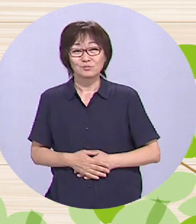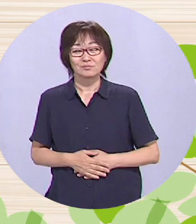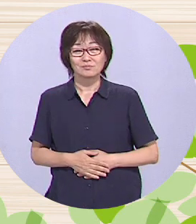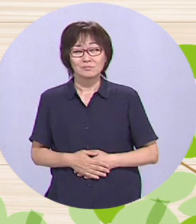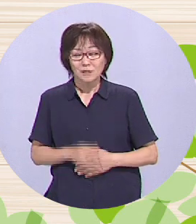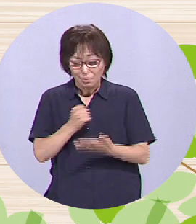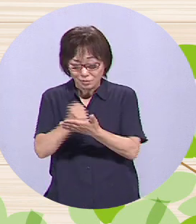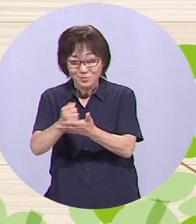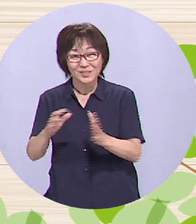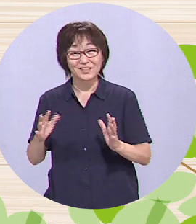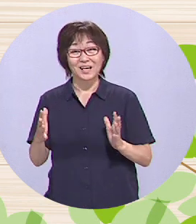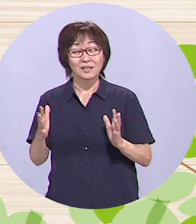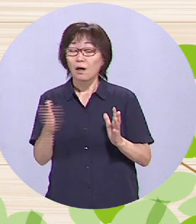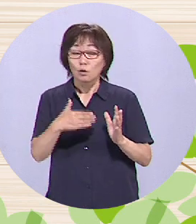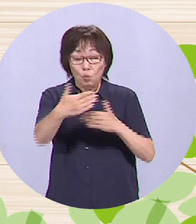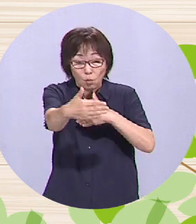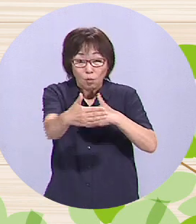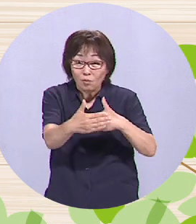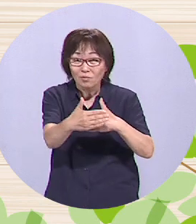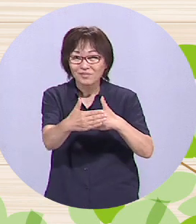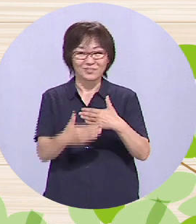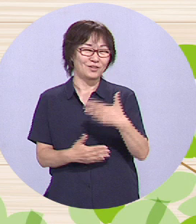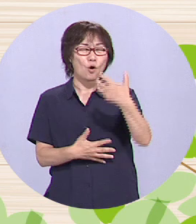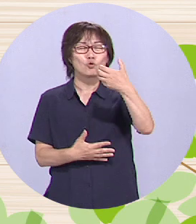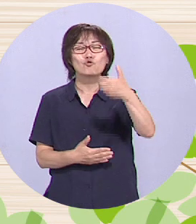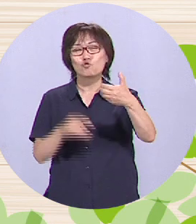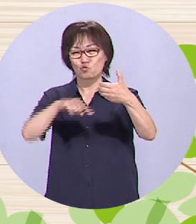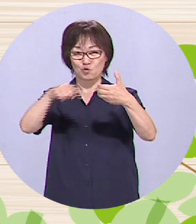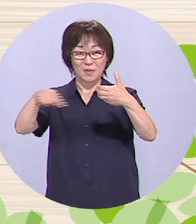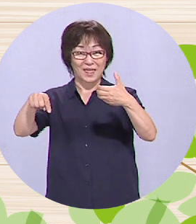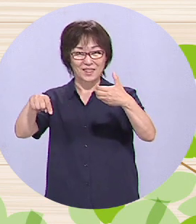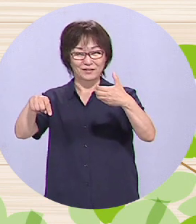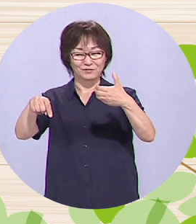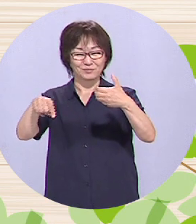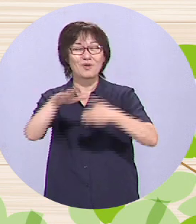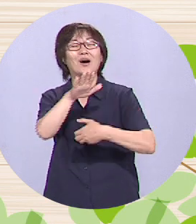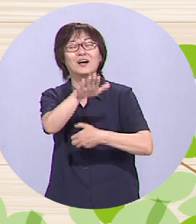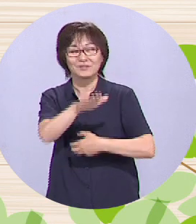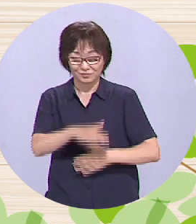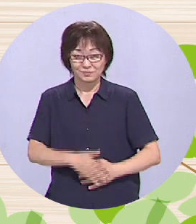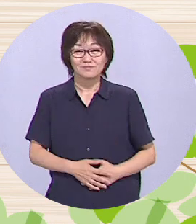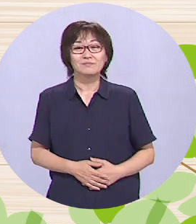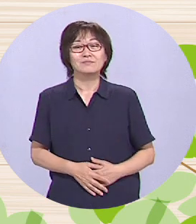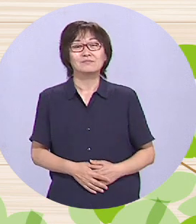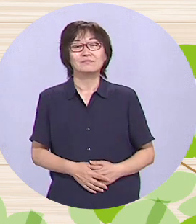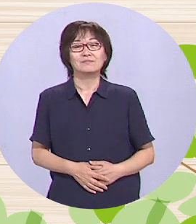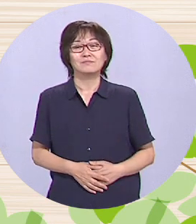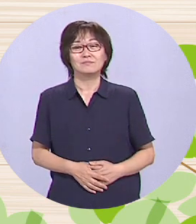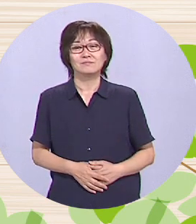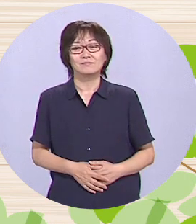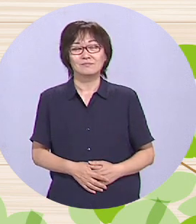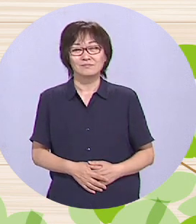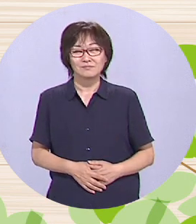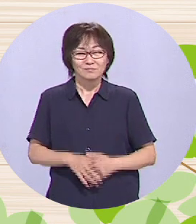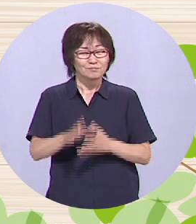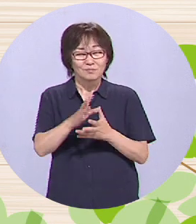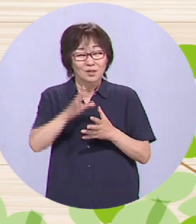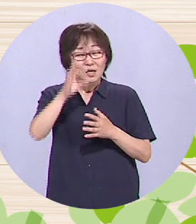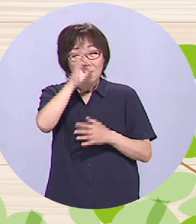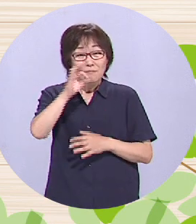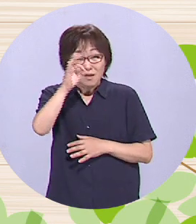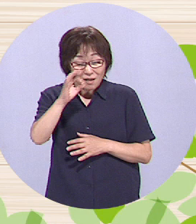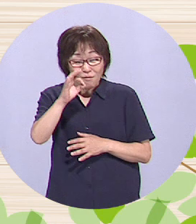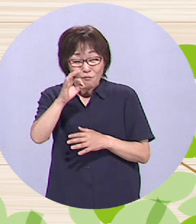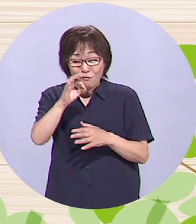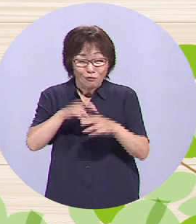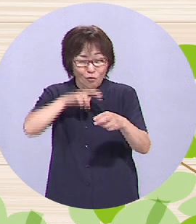タンプラリーはありませんが、全長およそ90メートルのショートコースも設けられています。ひまわり迷路大作戦の参加